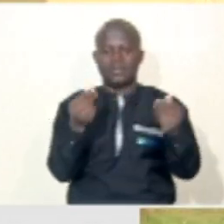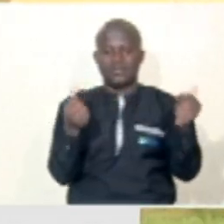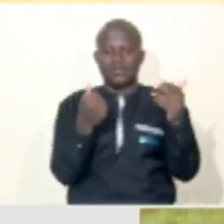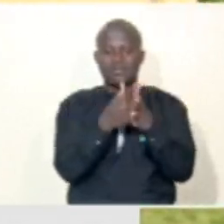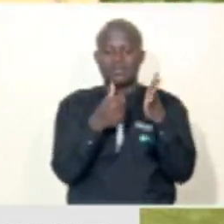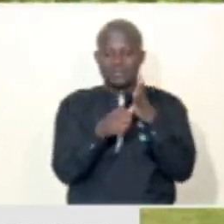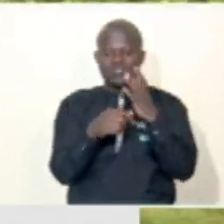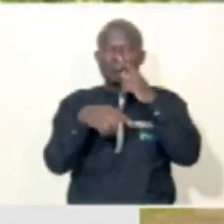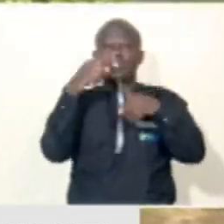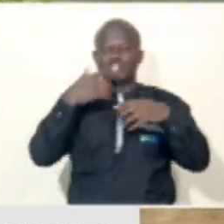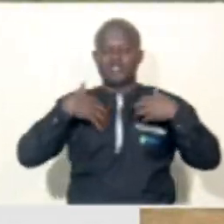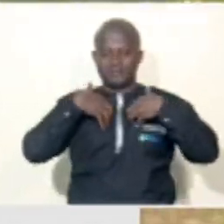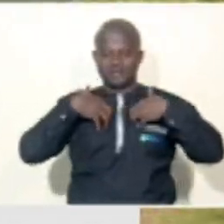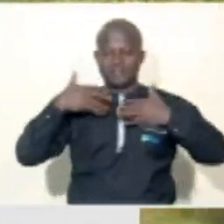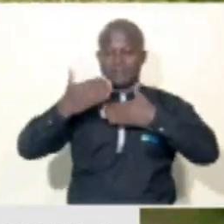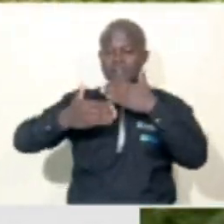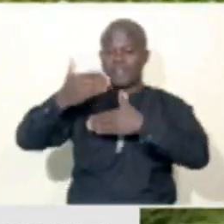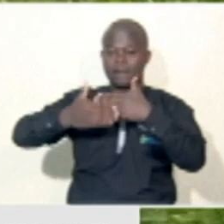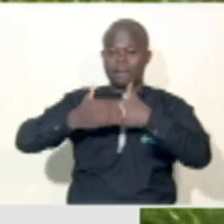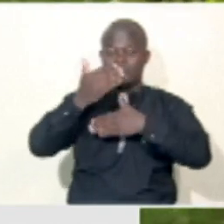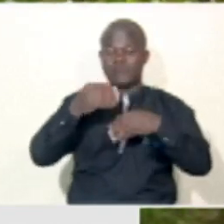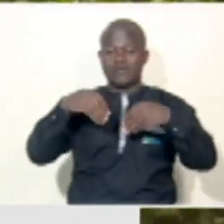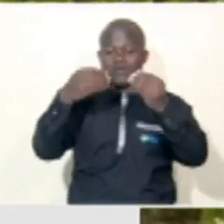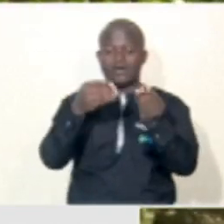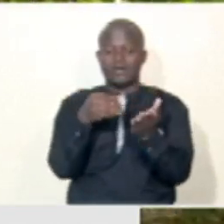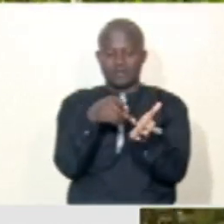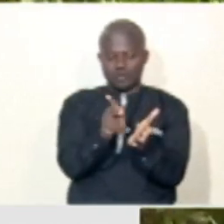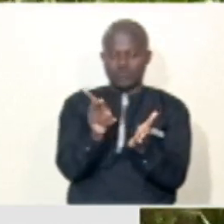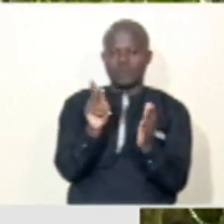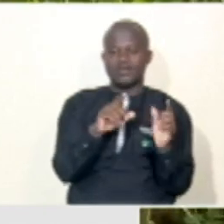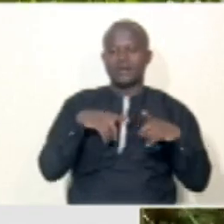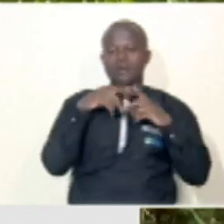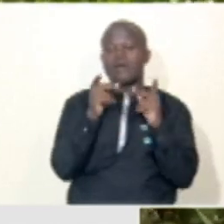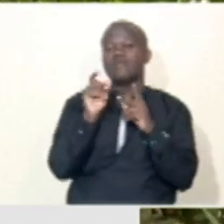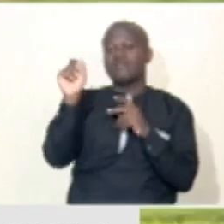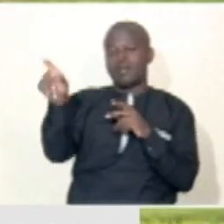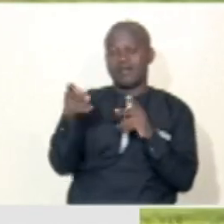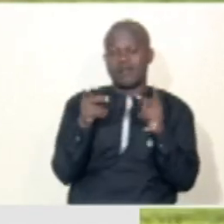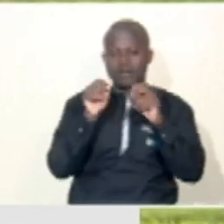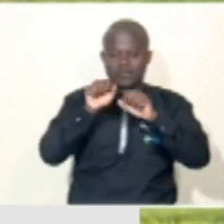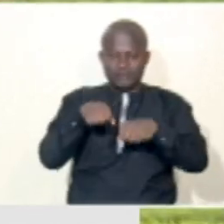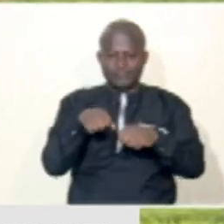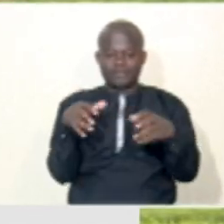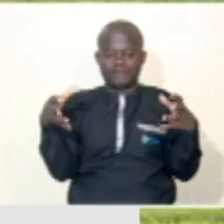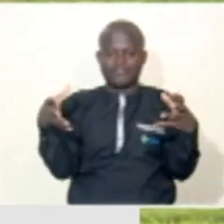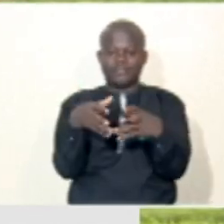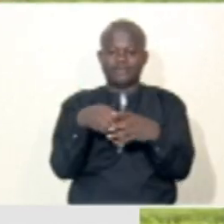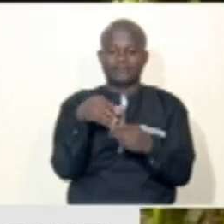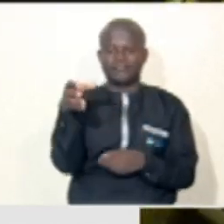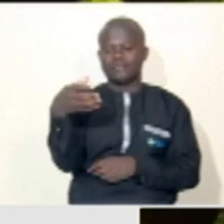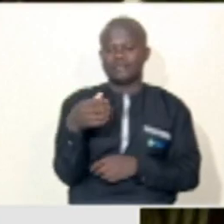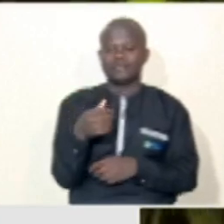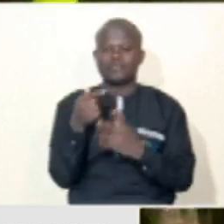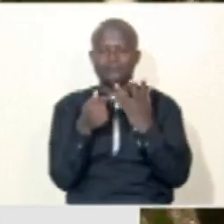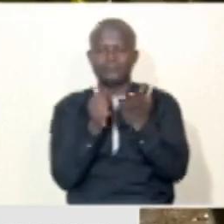gushimuta inyamaswa abegereye imbago z'iyi pariki bahawe ingurane bajya gutura hitaruye ndetse aho bishoboka bafashwa kwibumbira mu makoperative